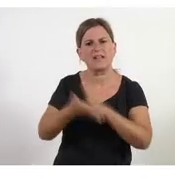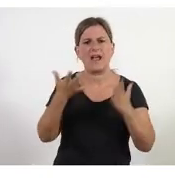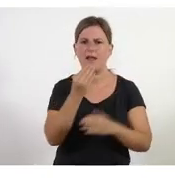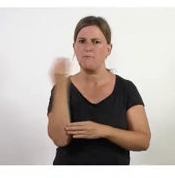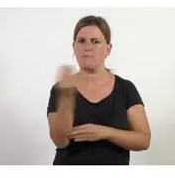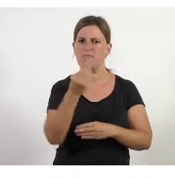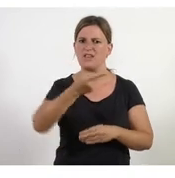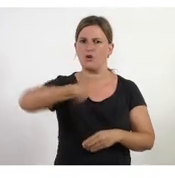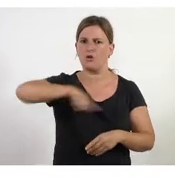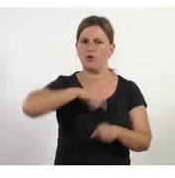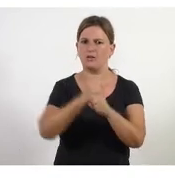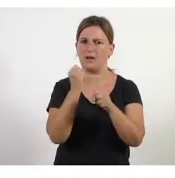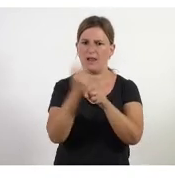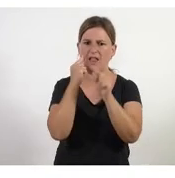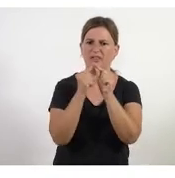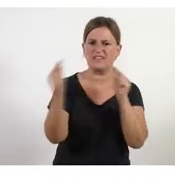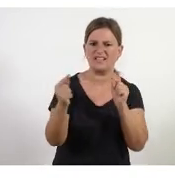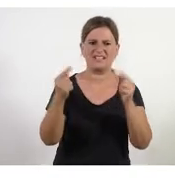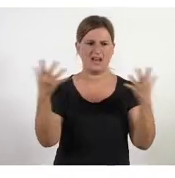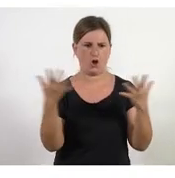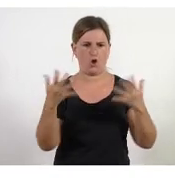el nostre teletreball.